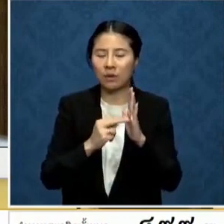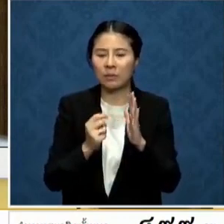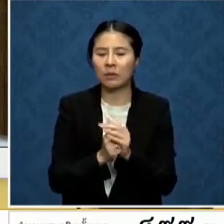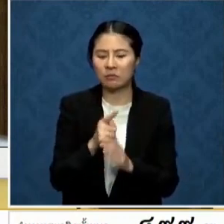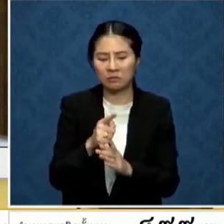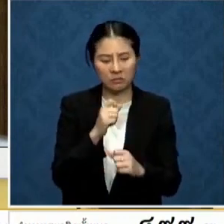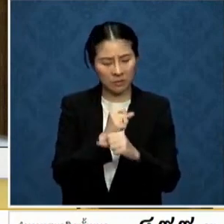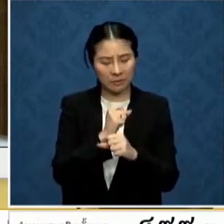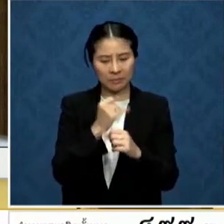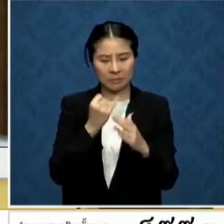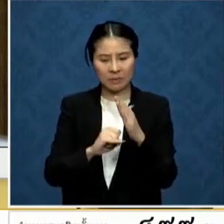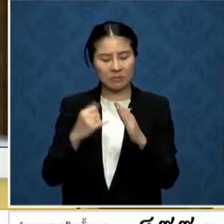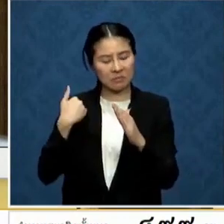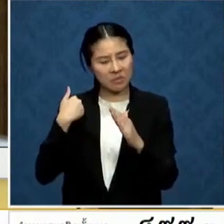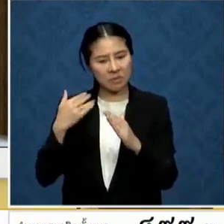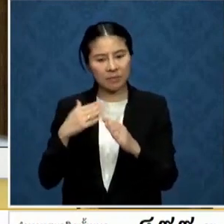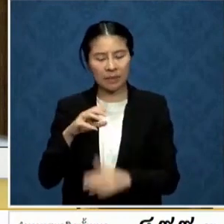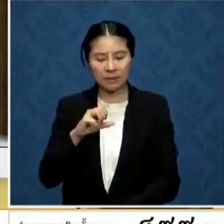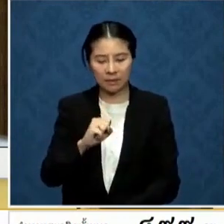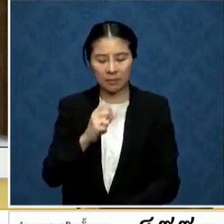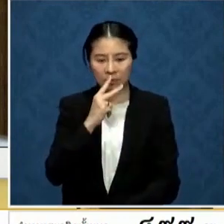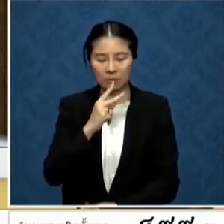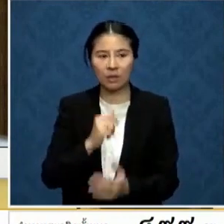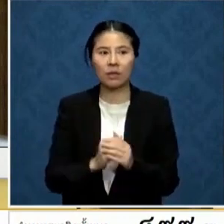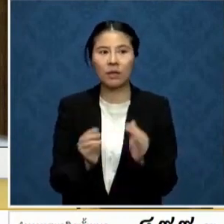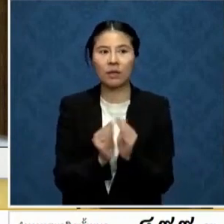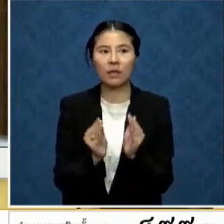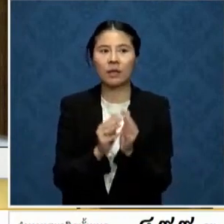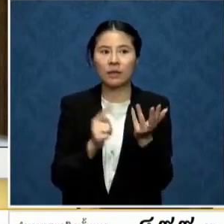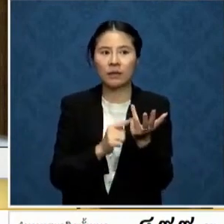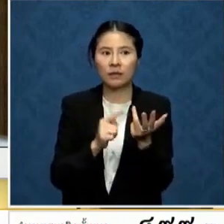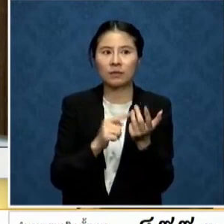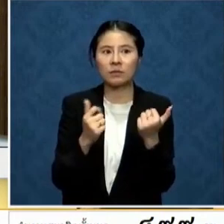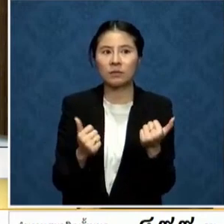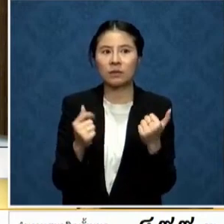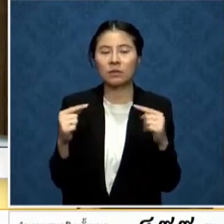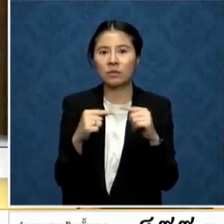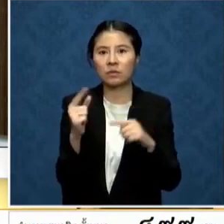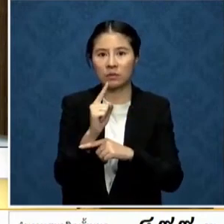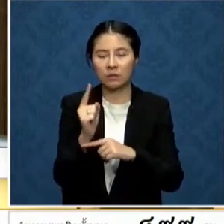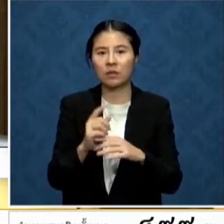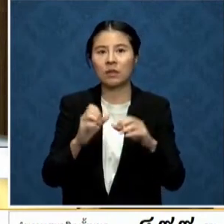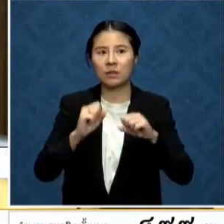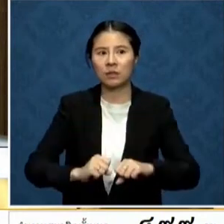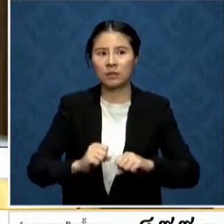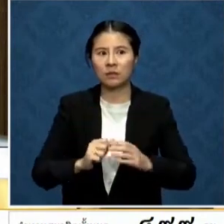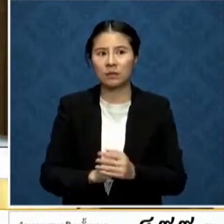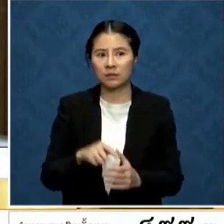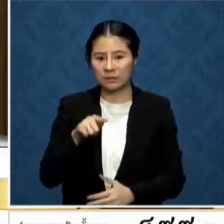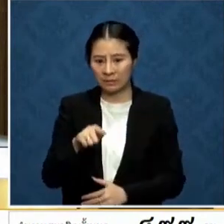การนับคะแนนผิดนะครับอันนั้นคือเจตนารมของการใช้คำว่านับคะแนนนะครับแต่ในยุคสมัยปัจจุบันครับที่การลงมตินั้นมันใช้เป็นเครื่อง